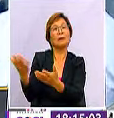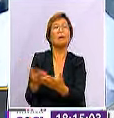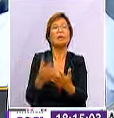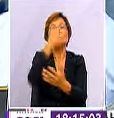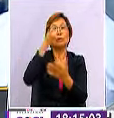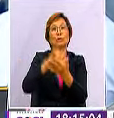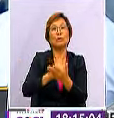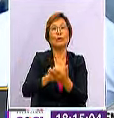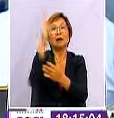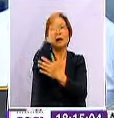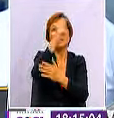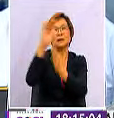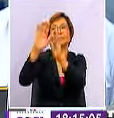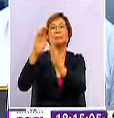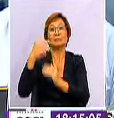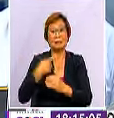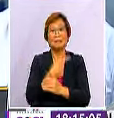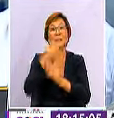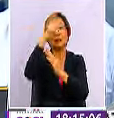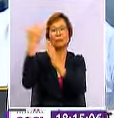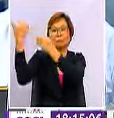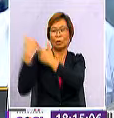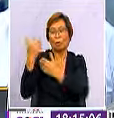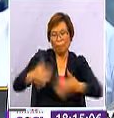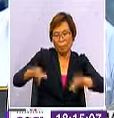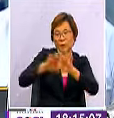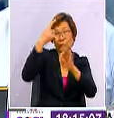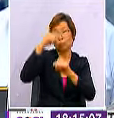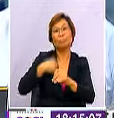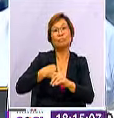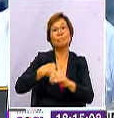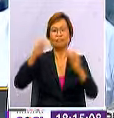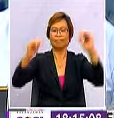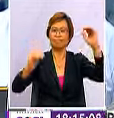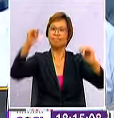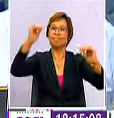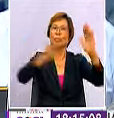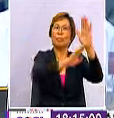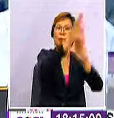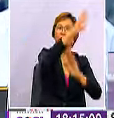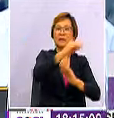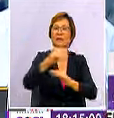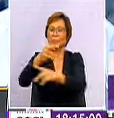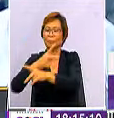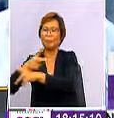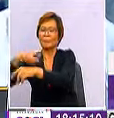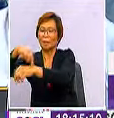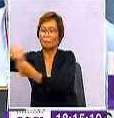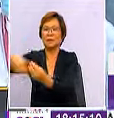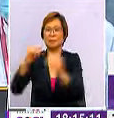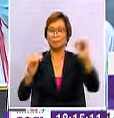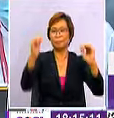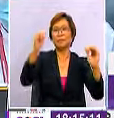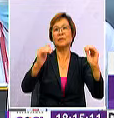itu, sebagai kerajaan yang bertanggungjawab, adalah penting untuk kita menentukan keseimbangan antara pembangunan dan pemeliharaan alam